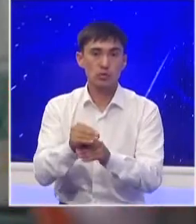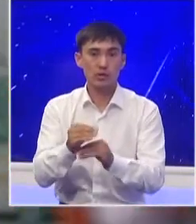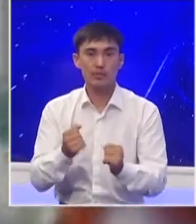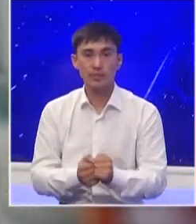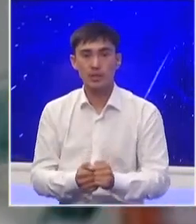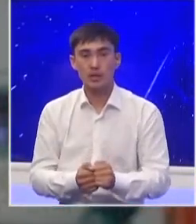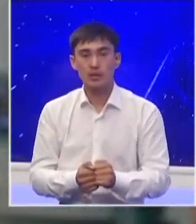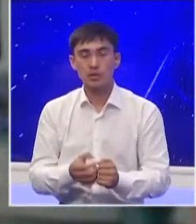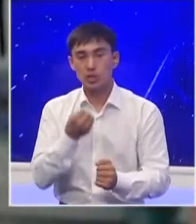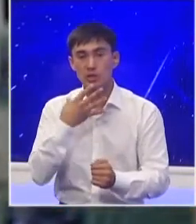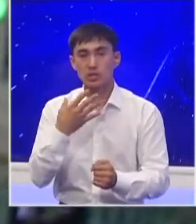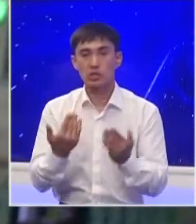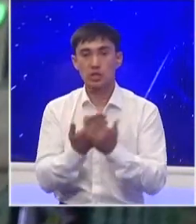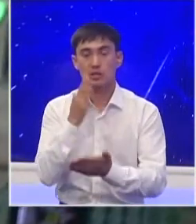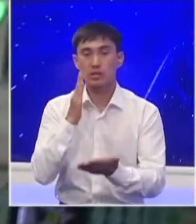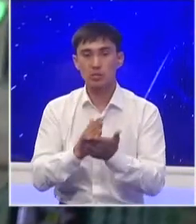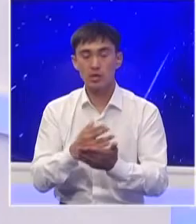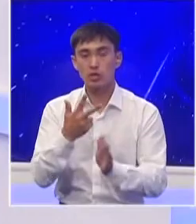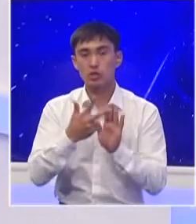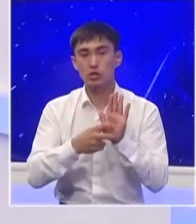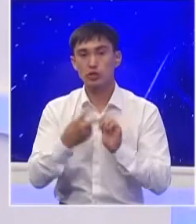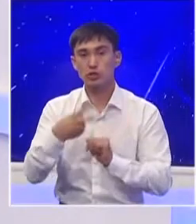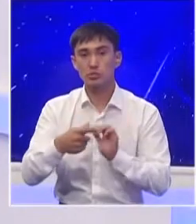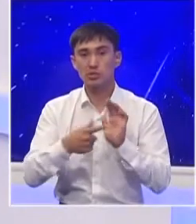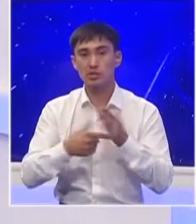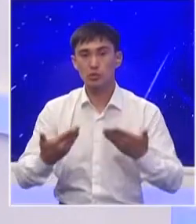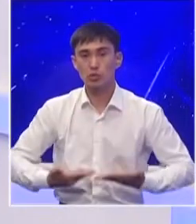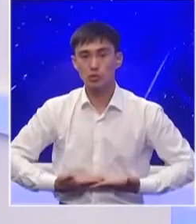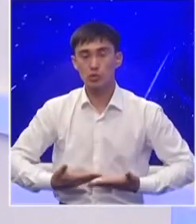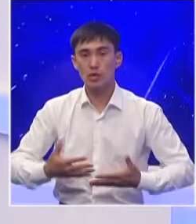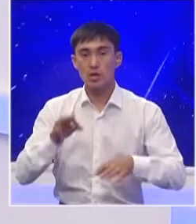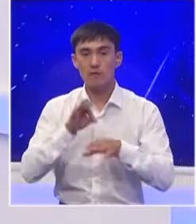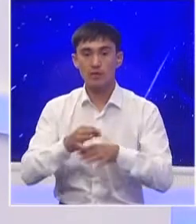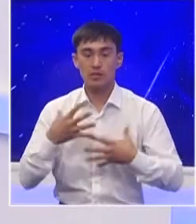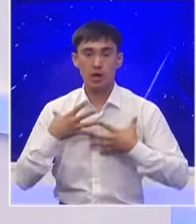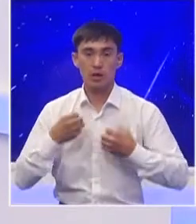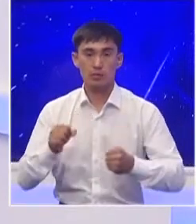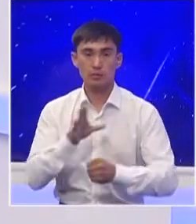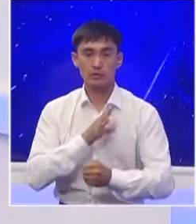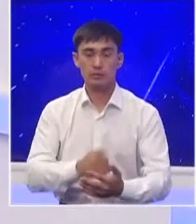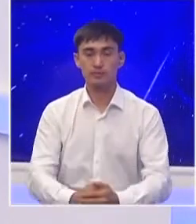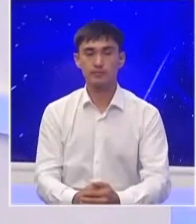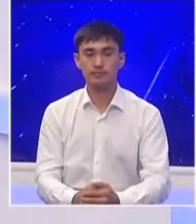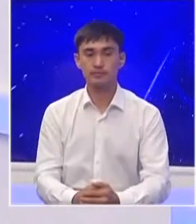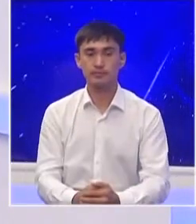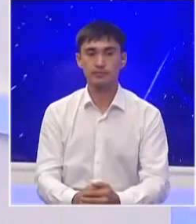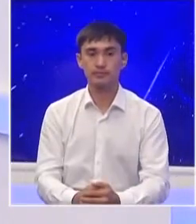қосылған. Жақсы жаңалықта жоқ емес. 872 тұрғын қауіпті инфекциядан арылып, жазылып шықты.